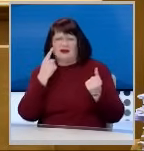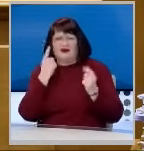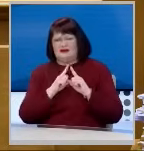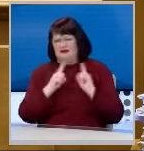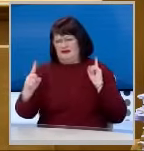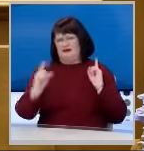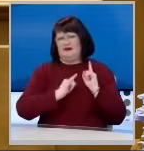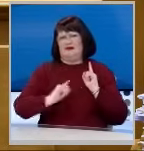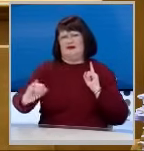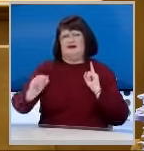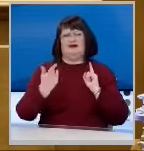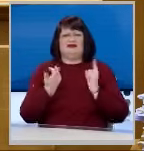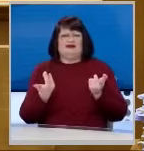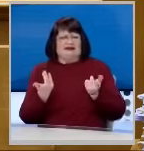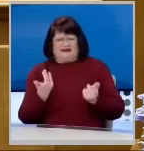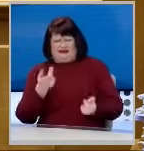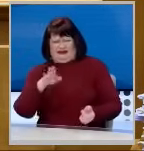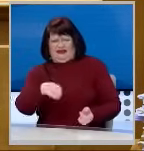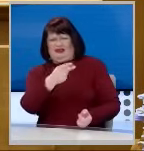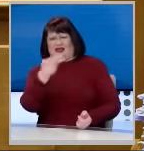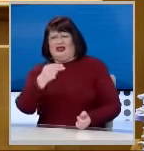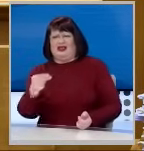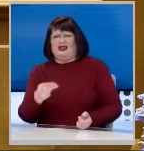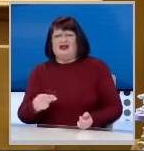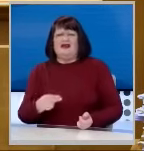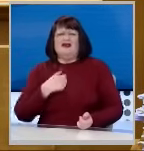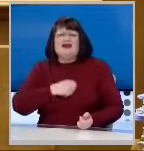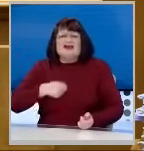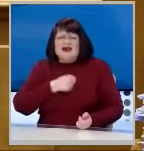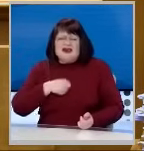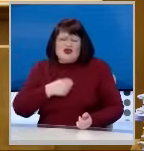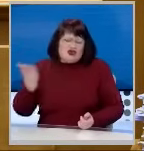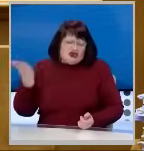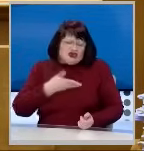έχετε ακόμα και από αυτό το συγκλονιστικό και τραγικό